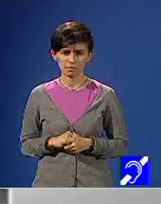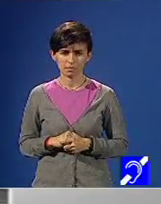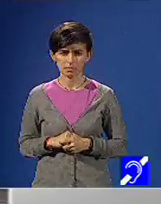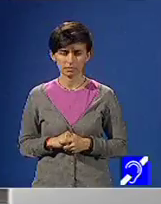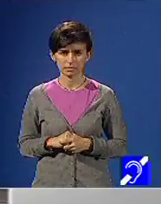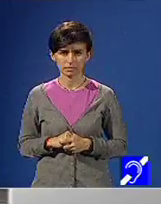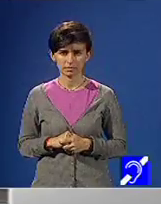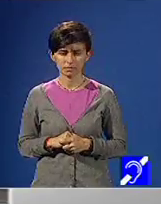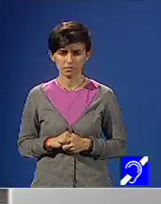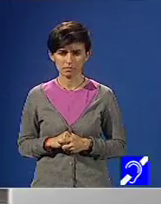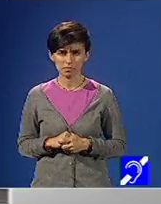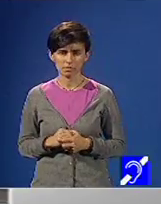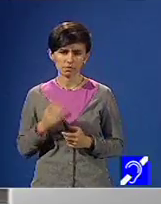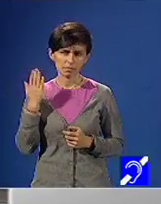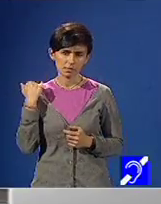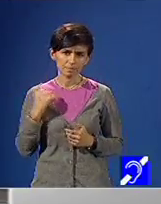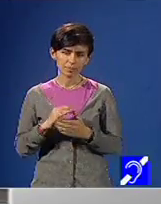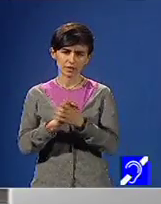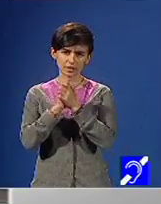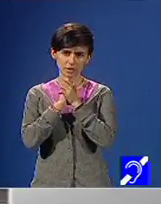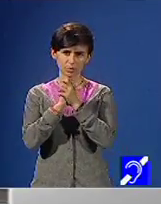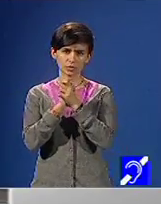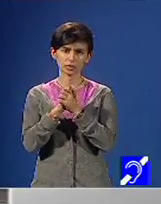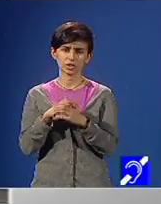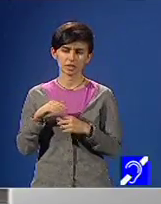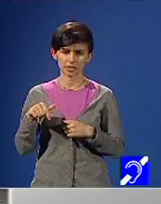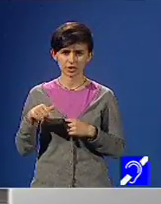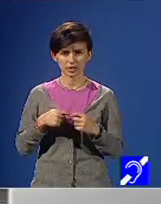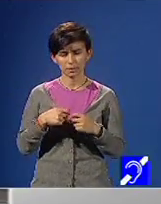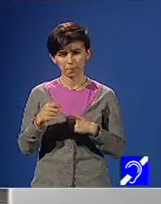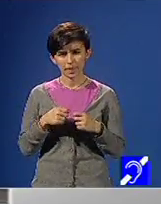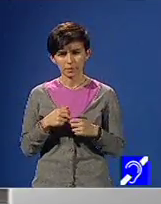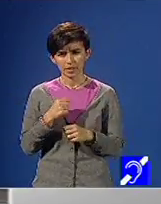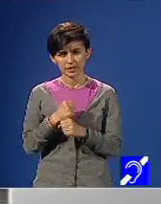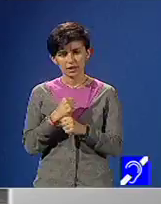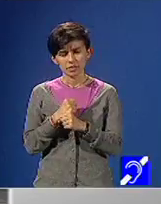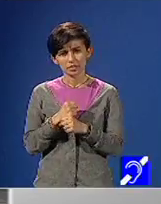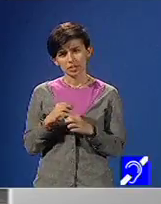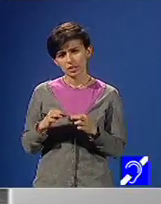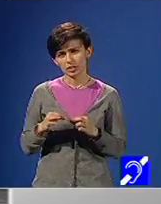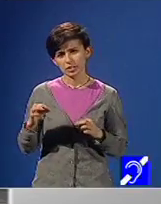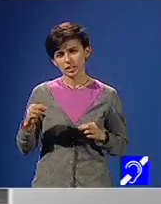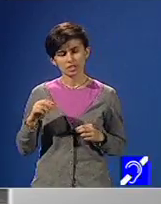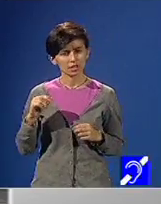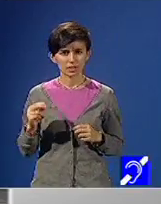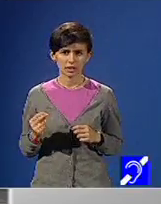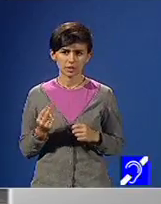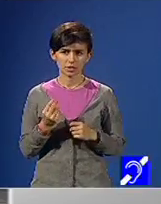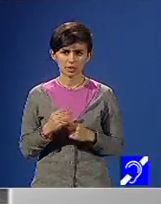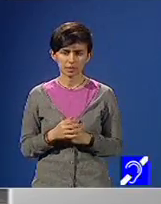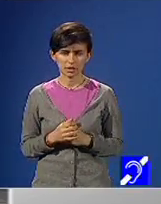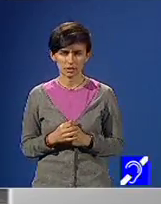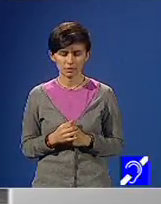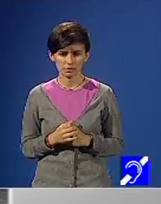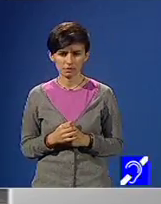fost un real succes această campanie, s-a parcurs o distanță impresionantă